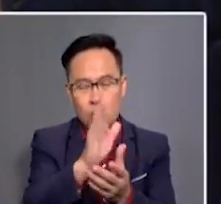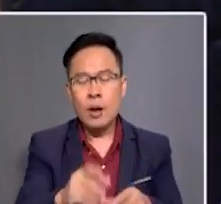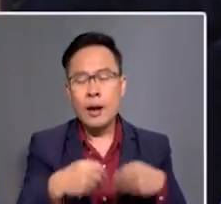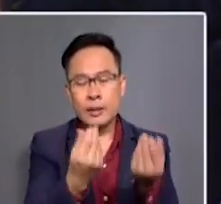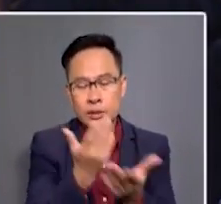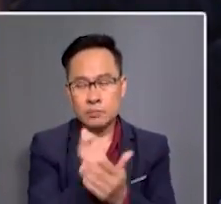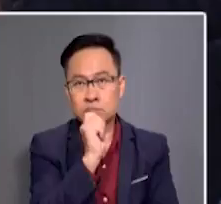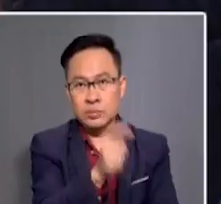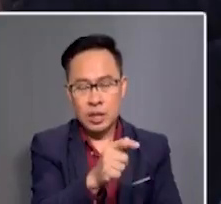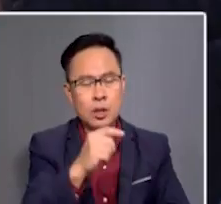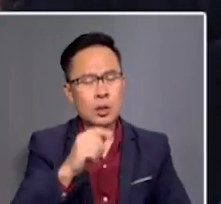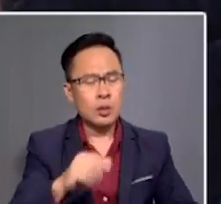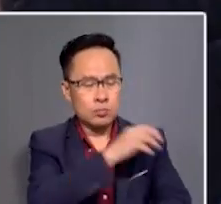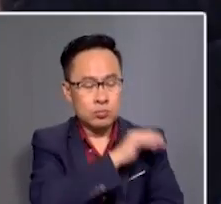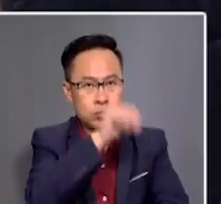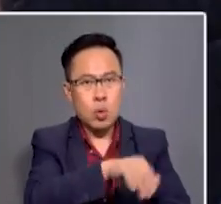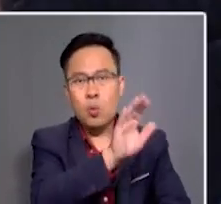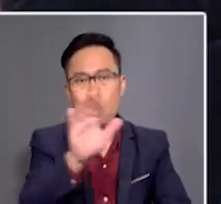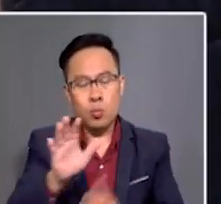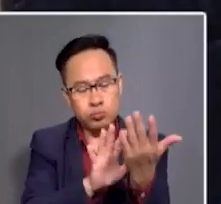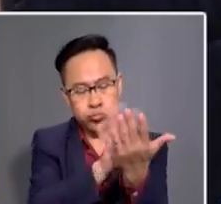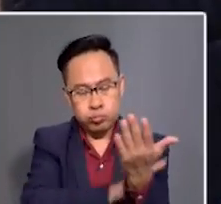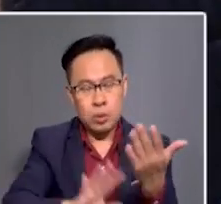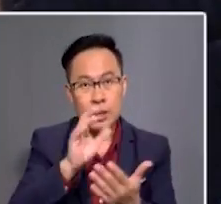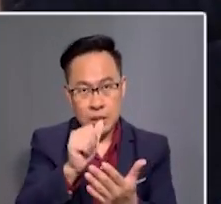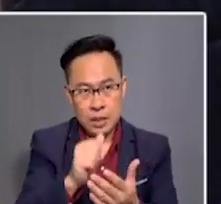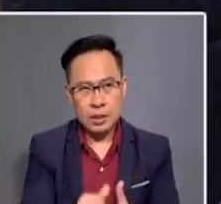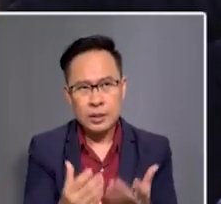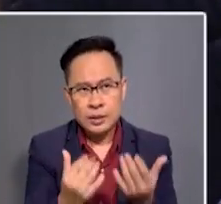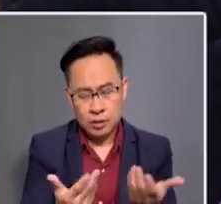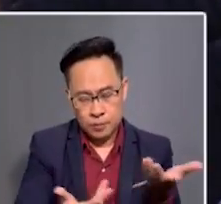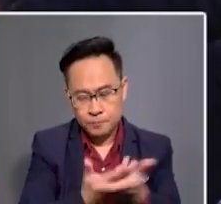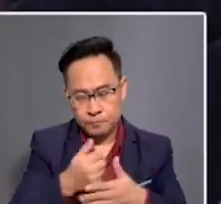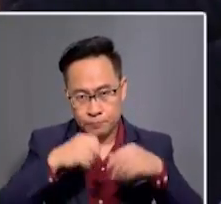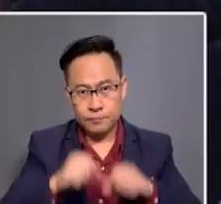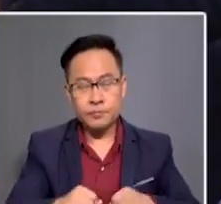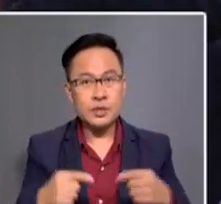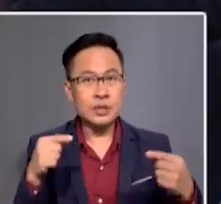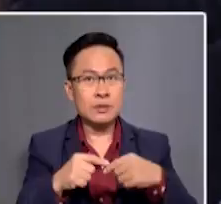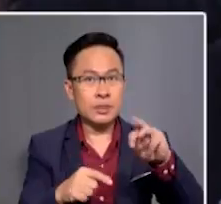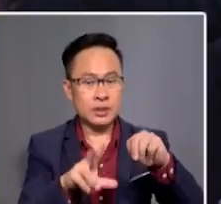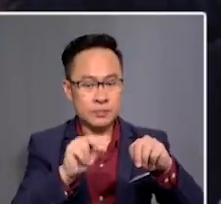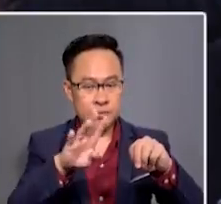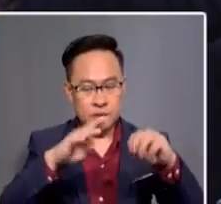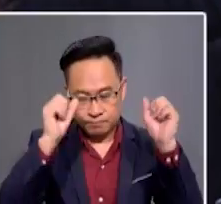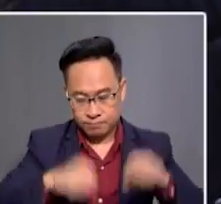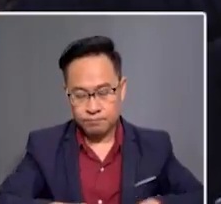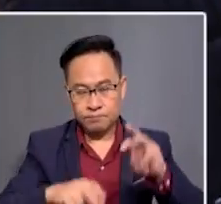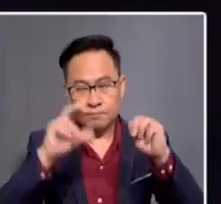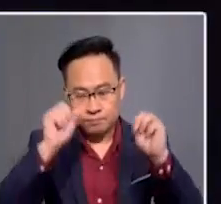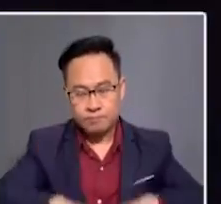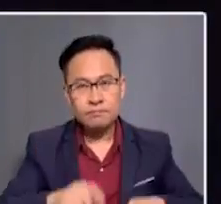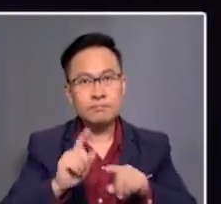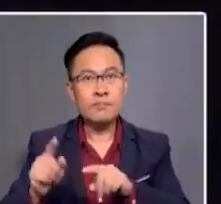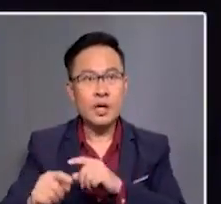งไม่ต้องนำเงินส่งคงคลังค่ะขณะที่ในระหว่างนี้นะคะการลงมติมาตราที่34นะคะสมาชิกสนช.ก็แสดง